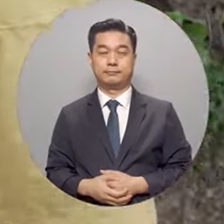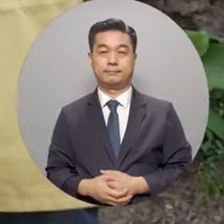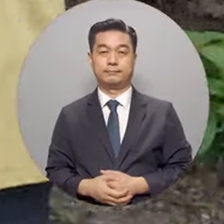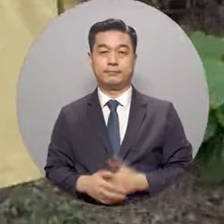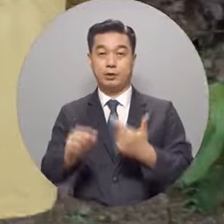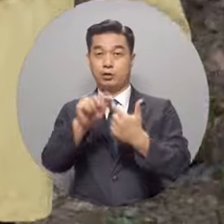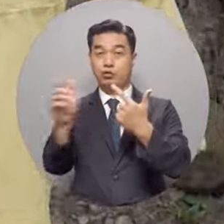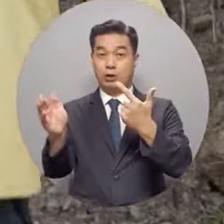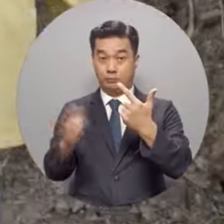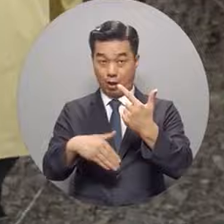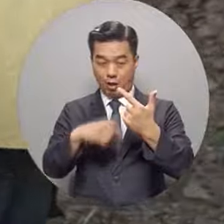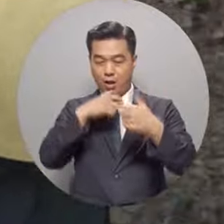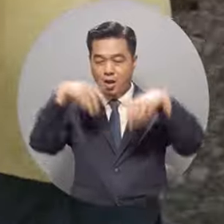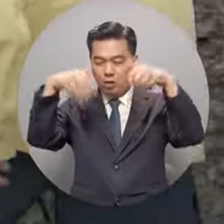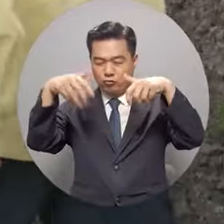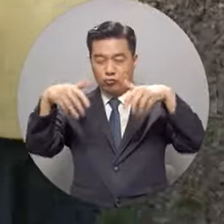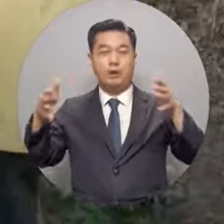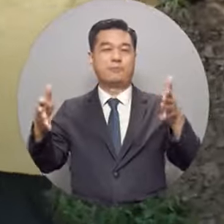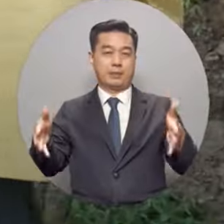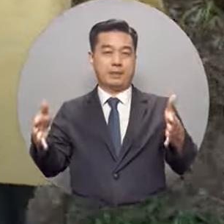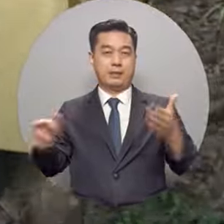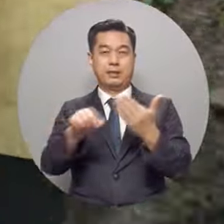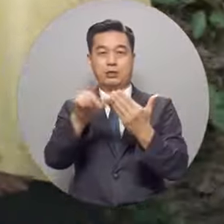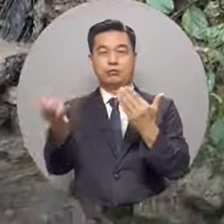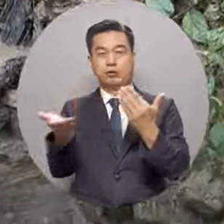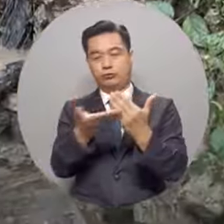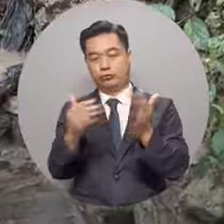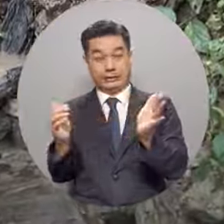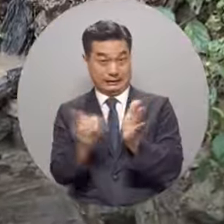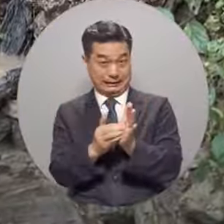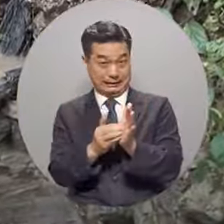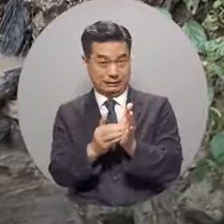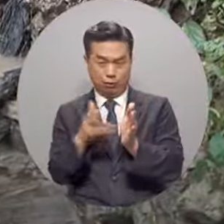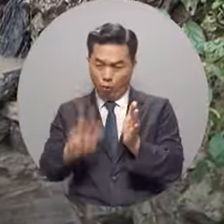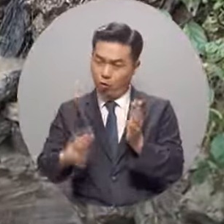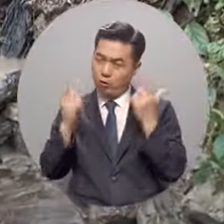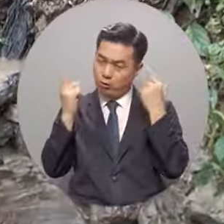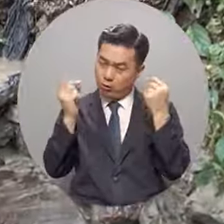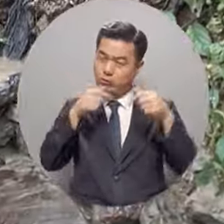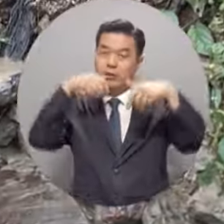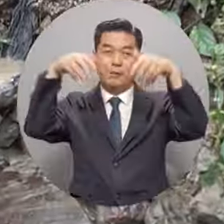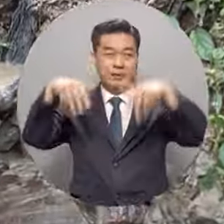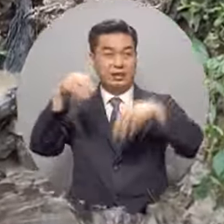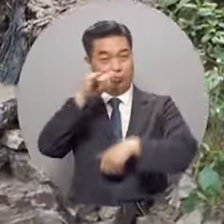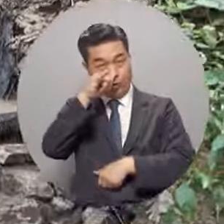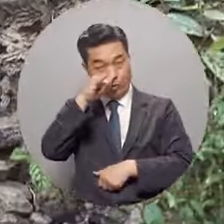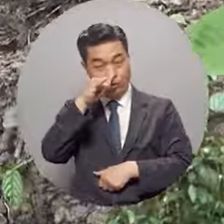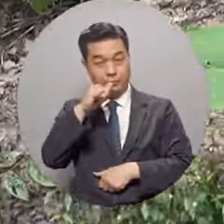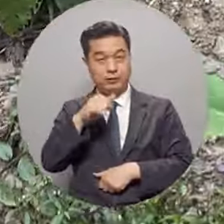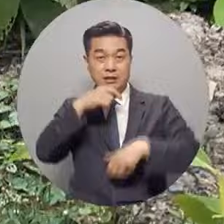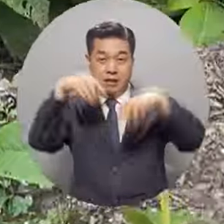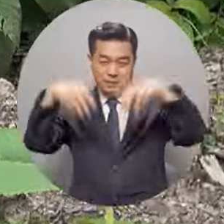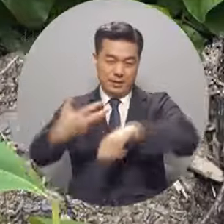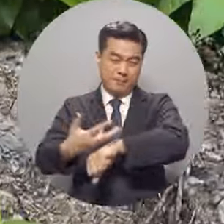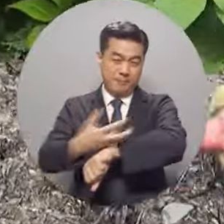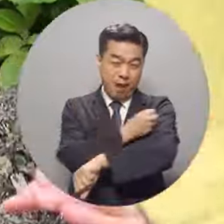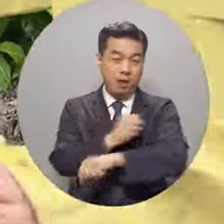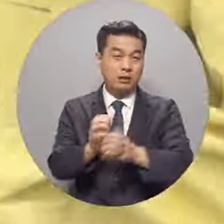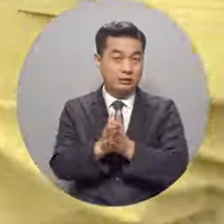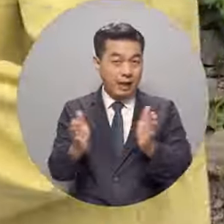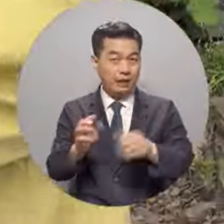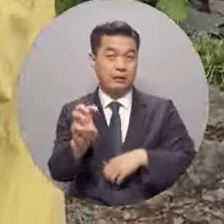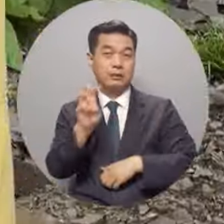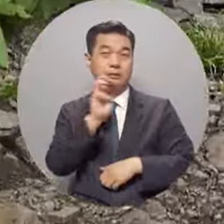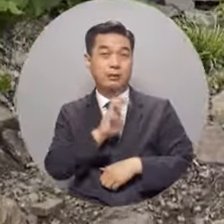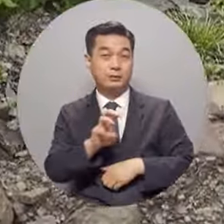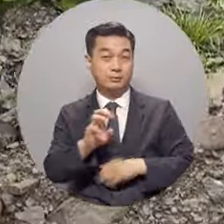6월부터 시작된 우기는 9월 중순엔 끝나갈 때이지만 여전히 비가 퍼붓습니다. 강한 비가 내리기 시작한 지 한